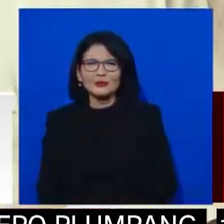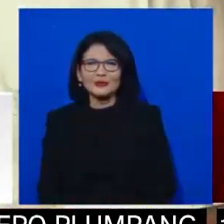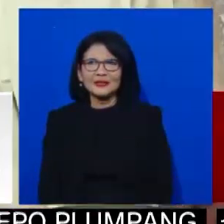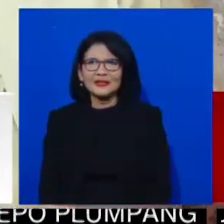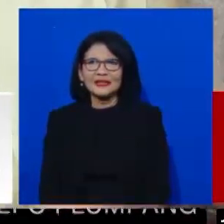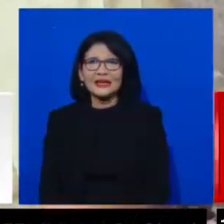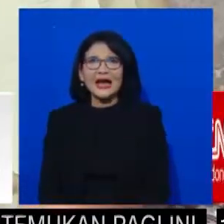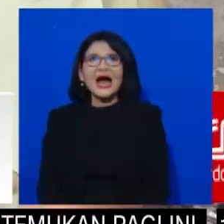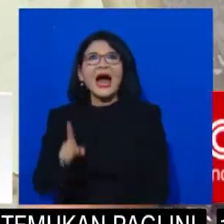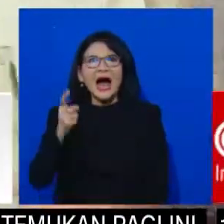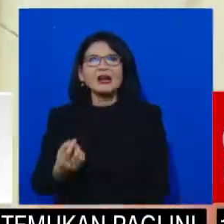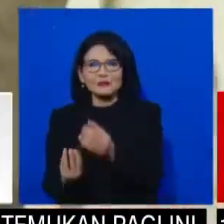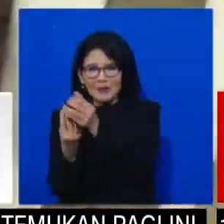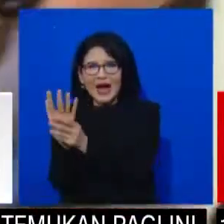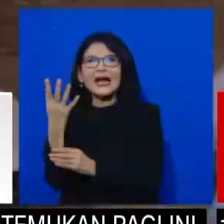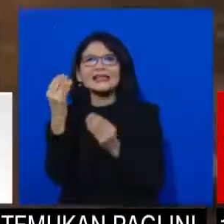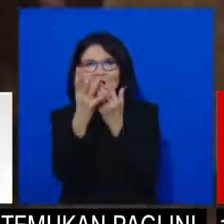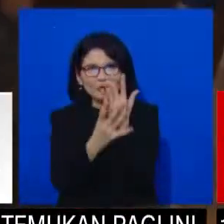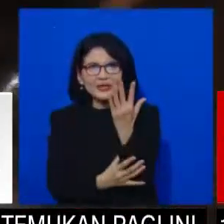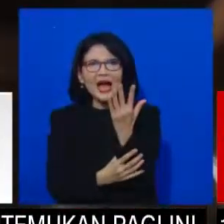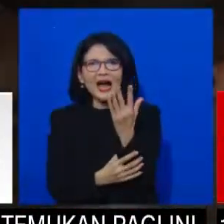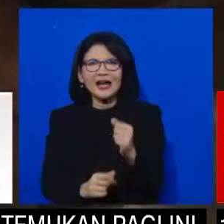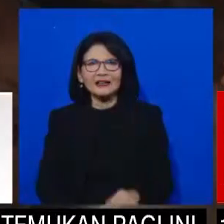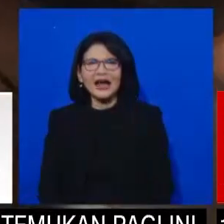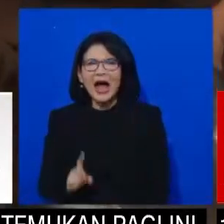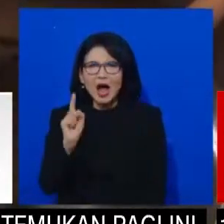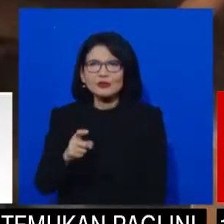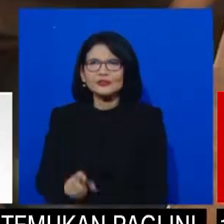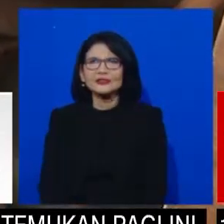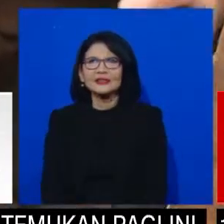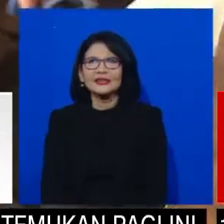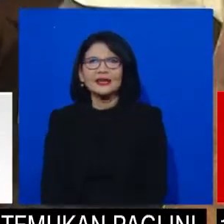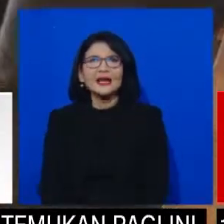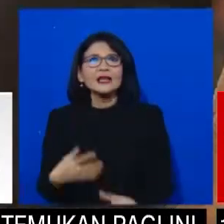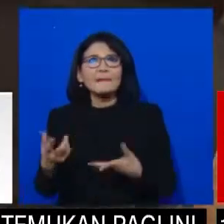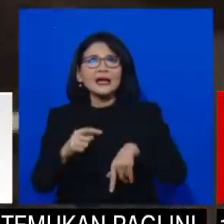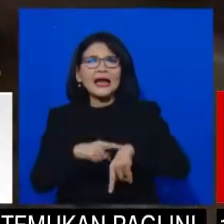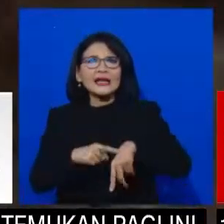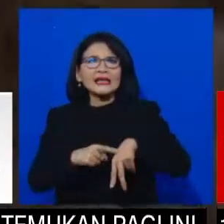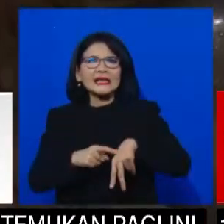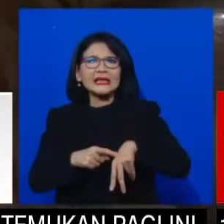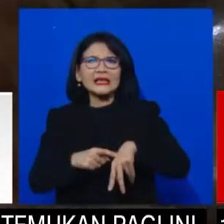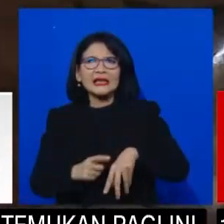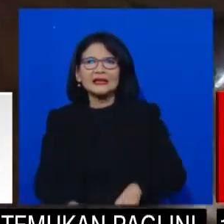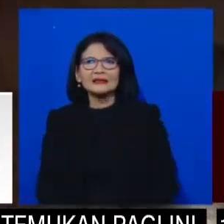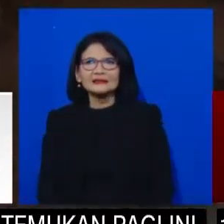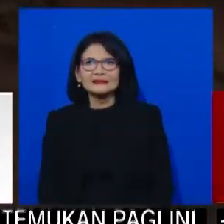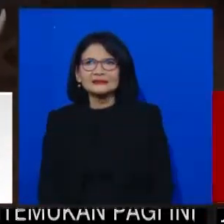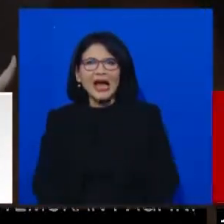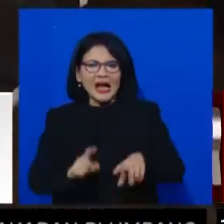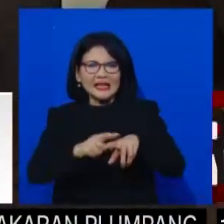Kalau nggak pakai sarung tangan semuanya biru. Abang pernah kena? Iya. Tangannya yang di mana yang kena? Kiri. Yang sini kiri?